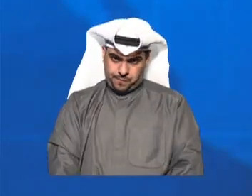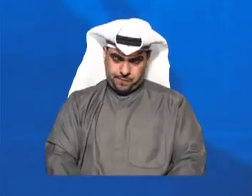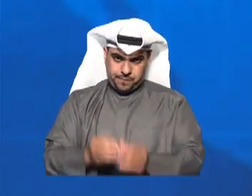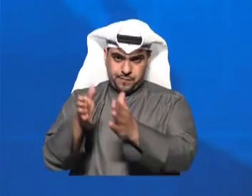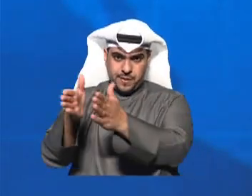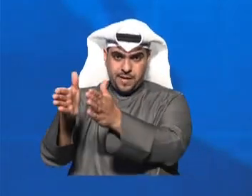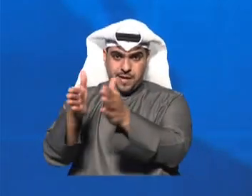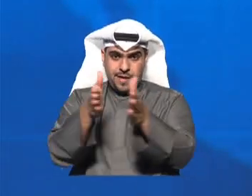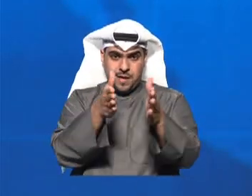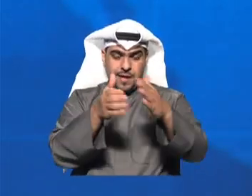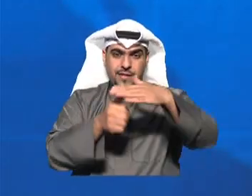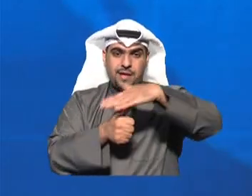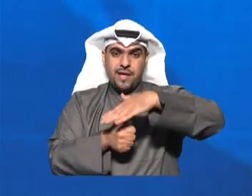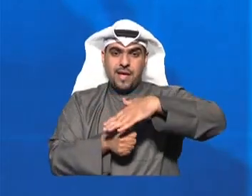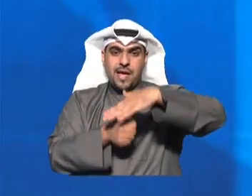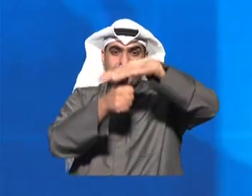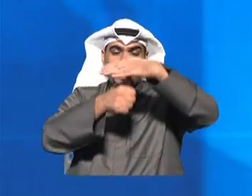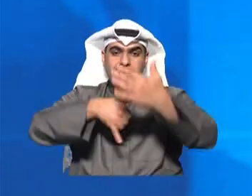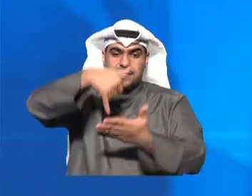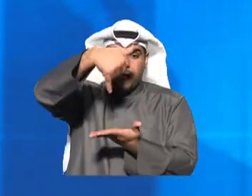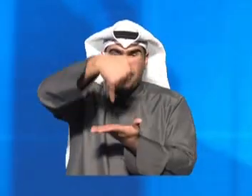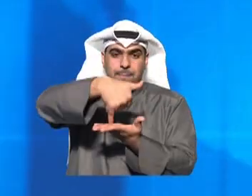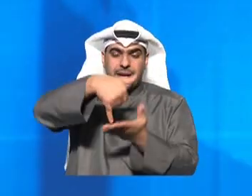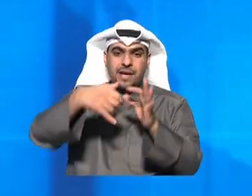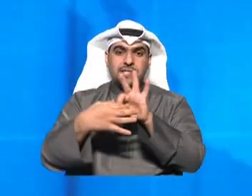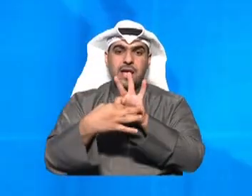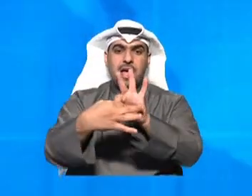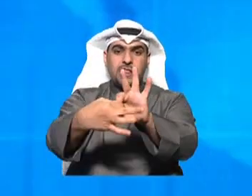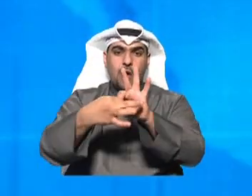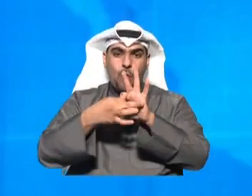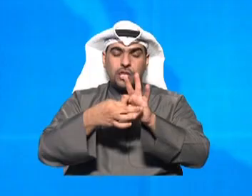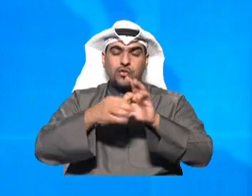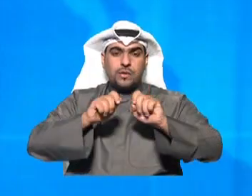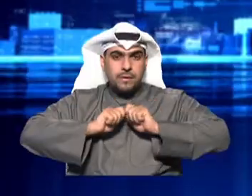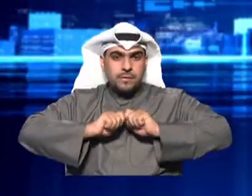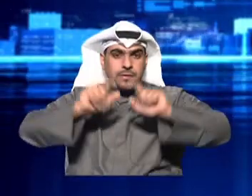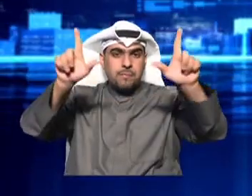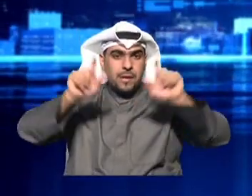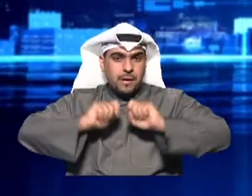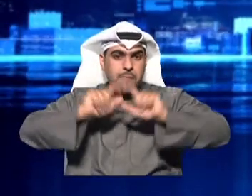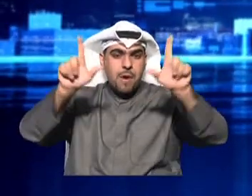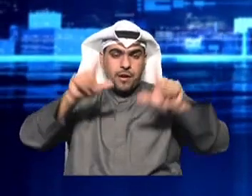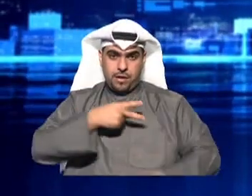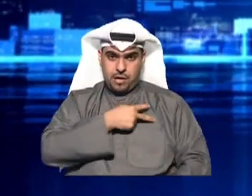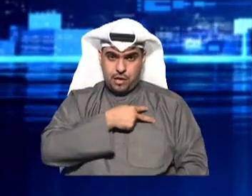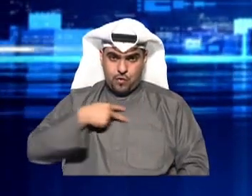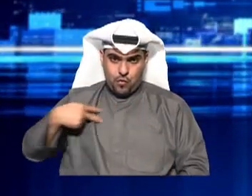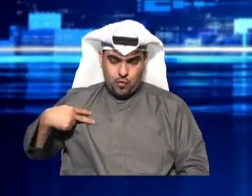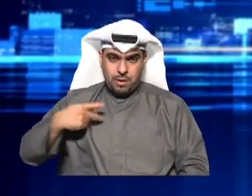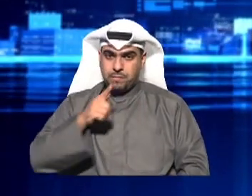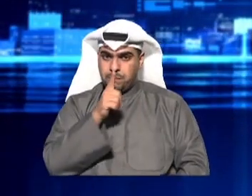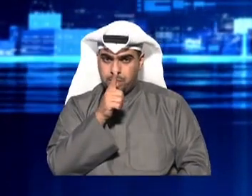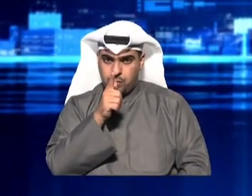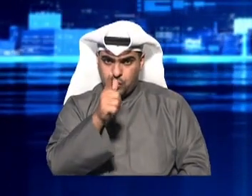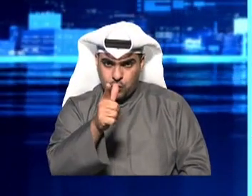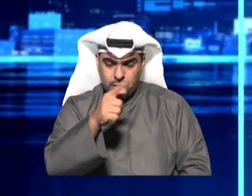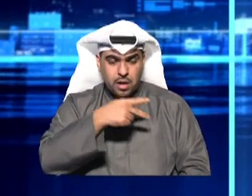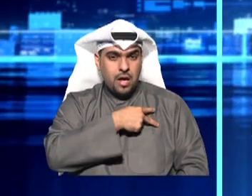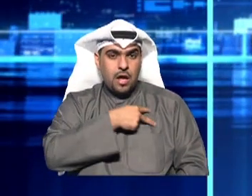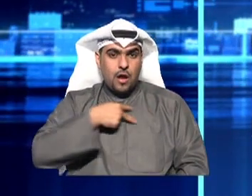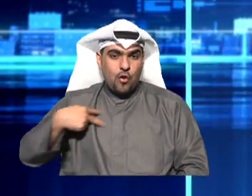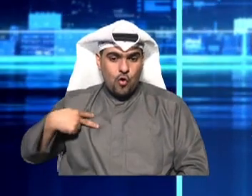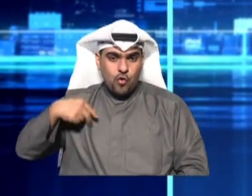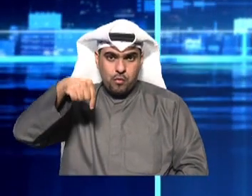أكد رئيس مركز التواصل الحكومي الناطق الرسمي باسم الحكومة طارق المزرم اليوم أن الحكومة تقف مع أي خطوة